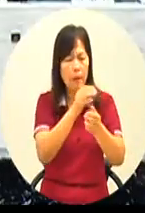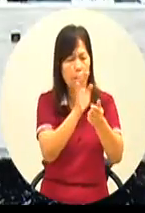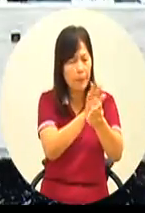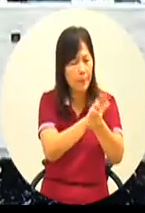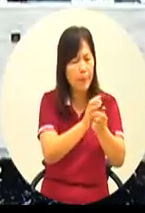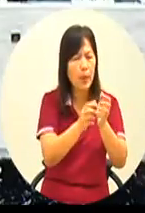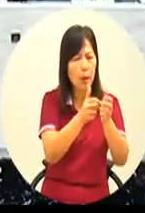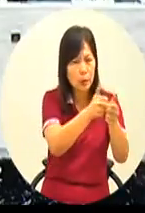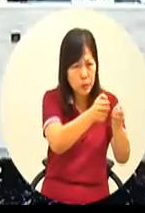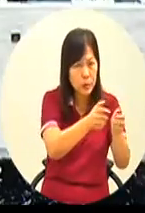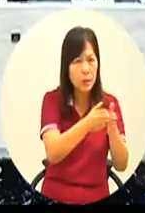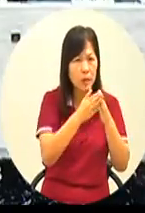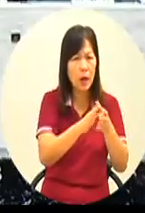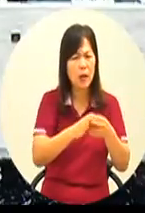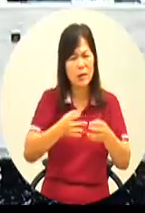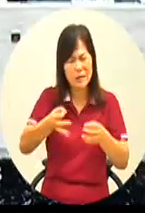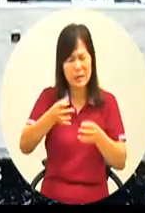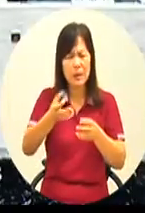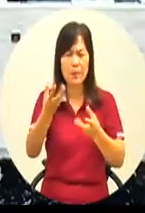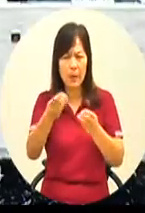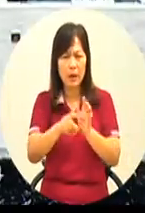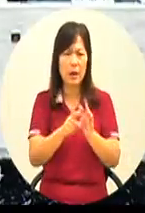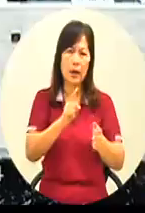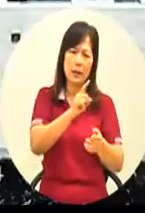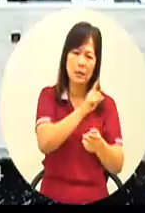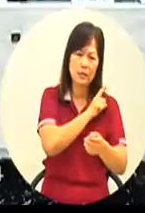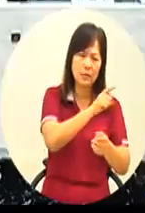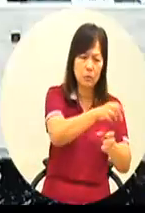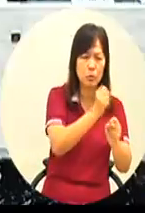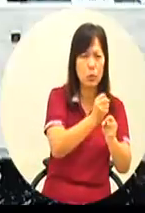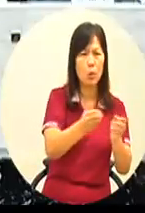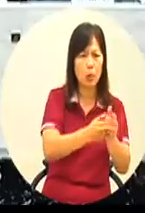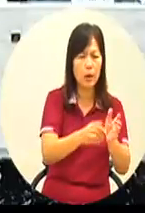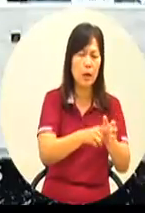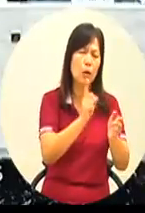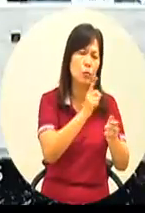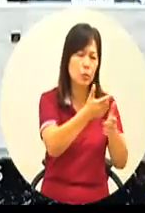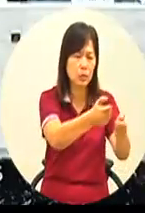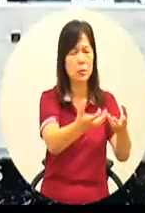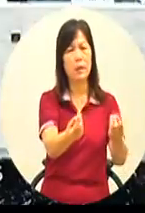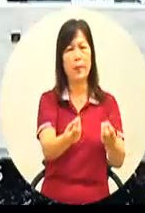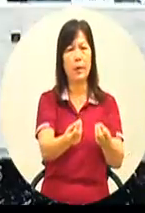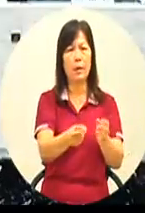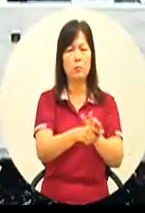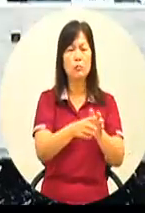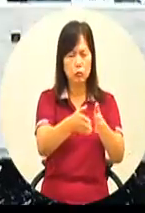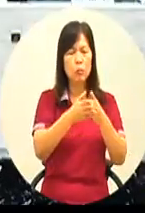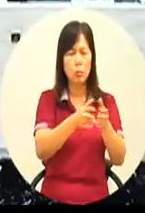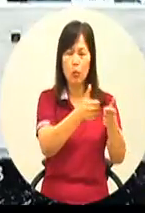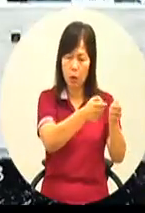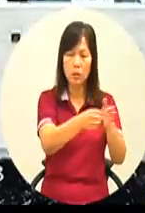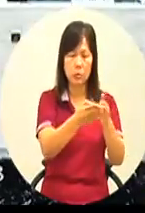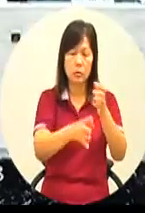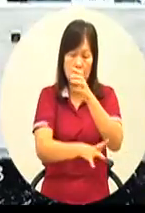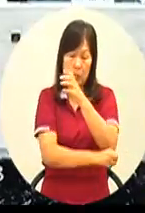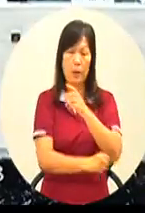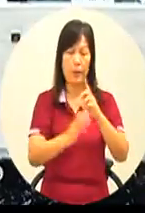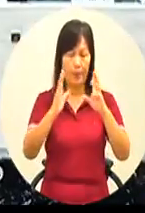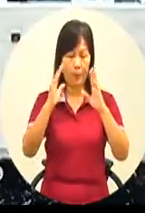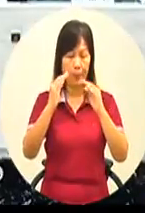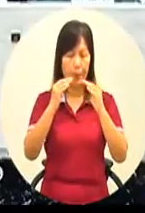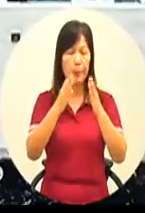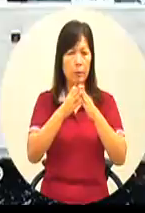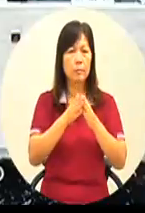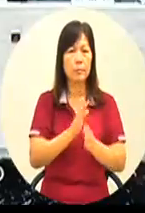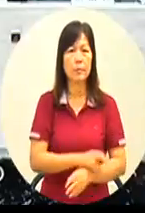你袂当讲爱钱无钱，人做好也袂讲感谢，这个也是要感谢人家啊。这最基本的一个道理嘛，所